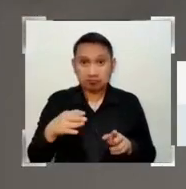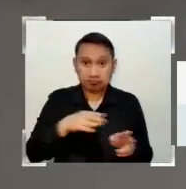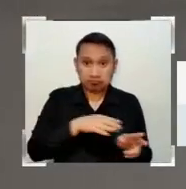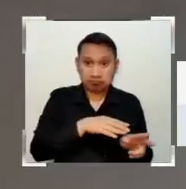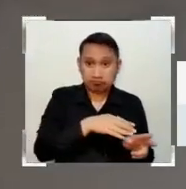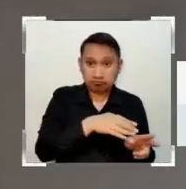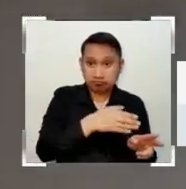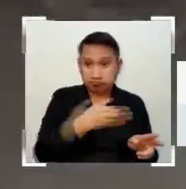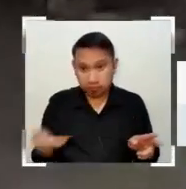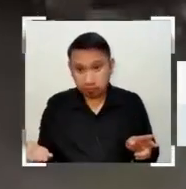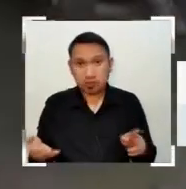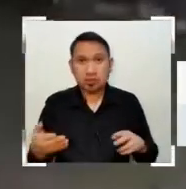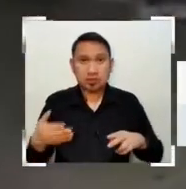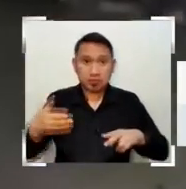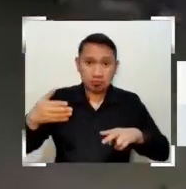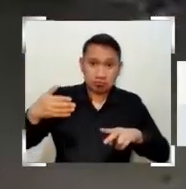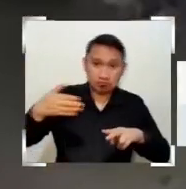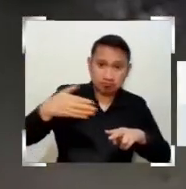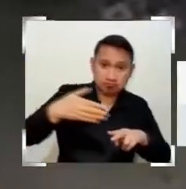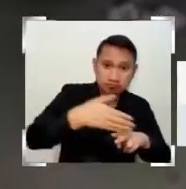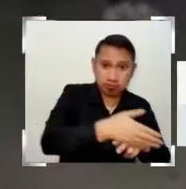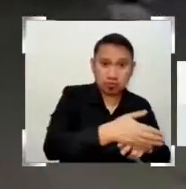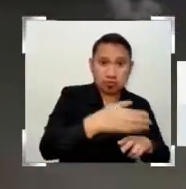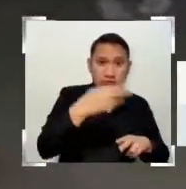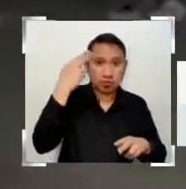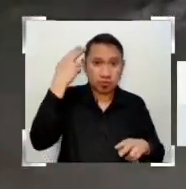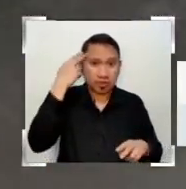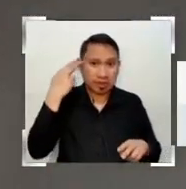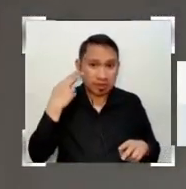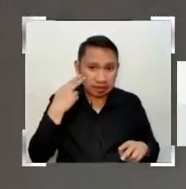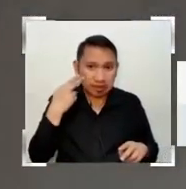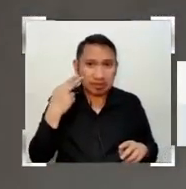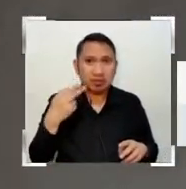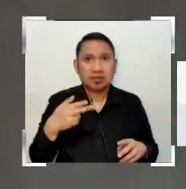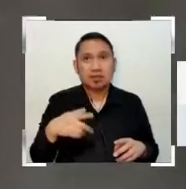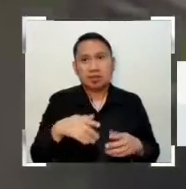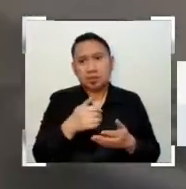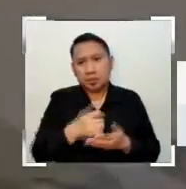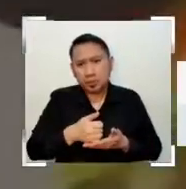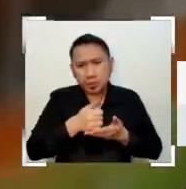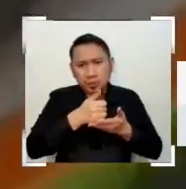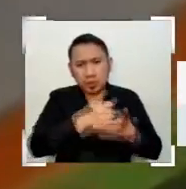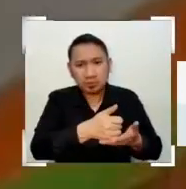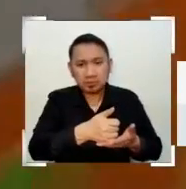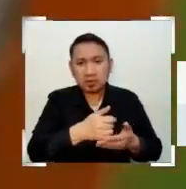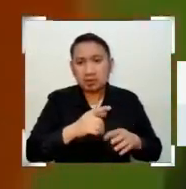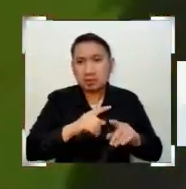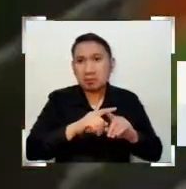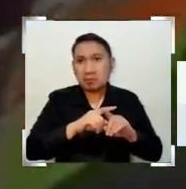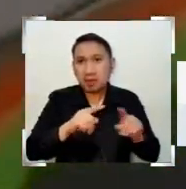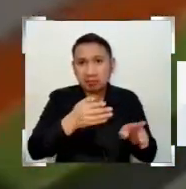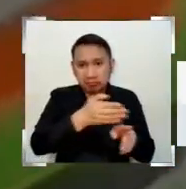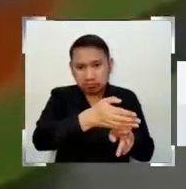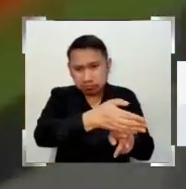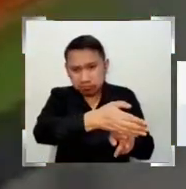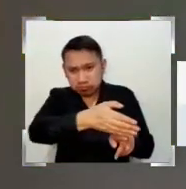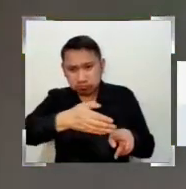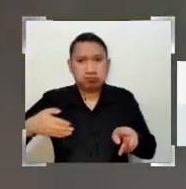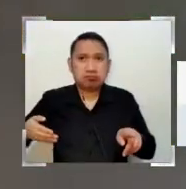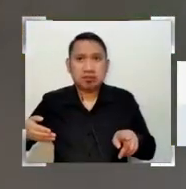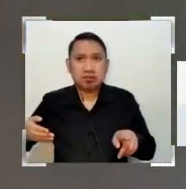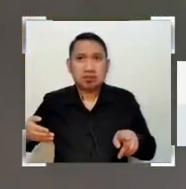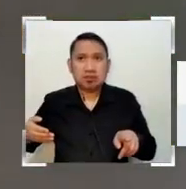at nagulungan ang ulo. Tinulungan ng mga tao ang biktima pero unti-unting umatras ang bus at marurot palayo